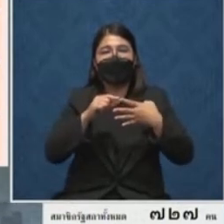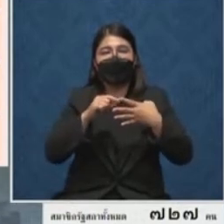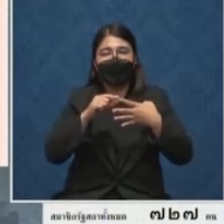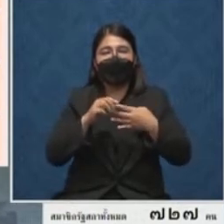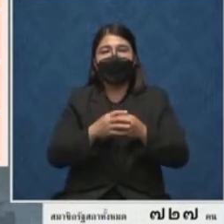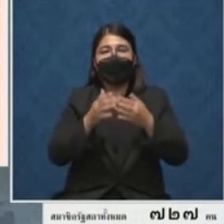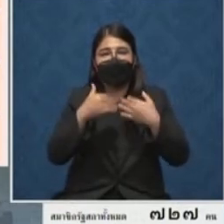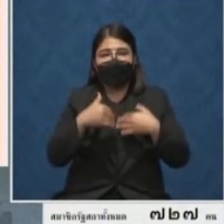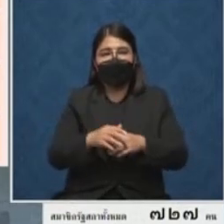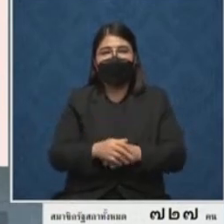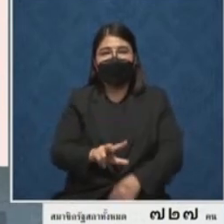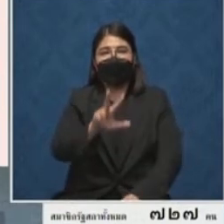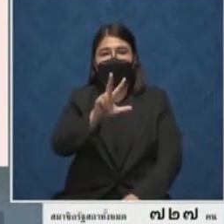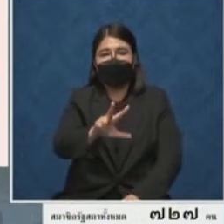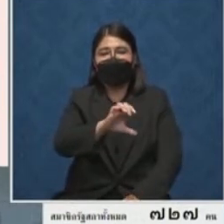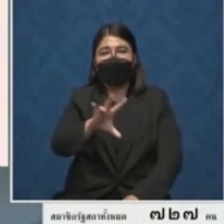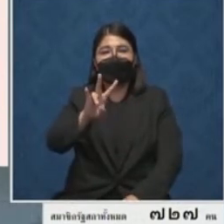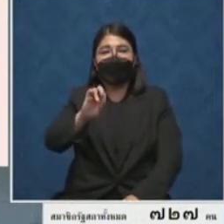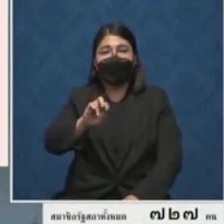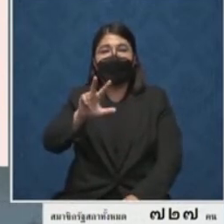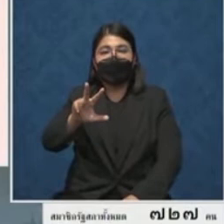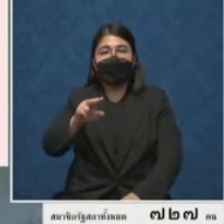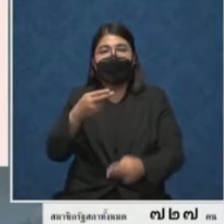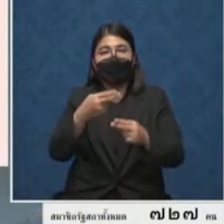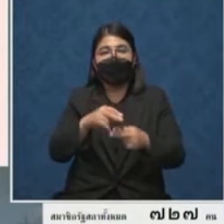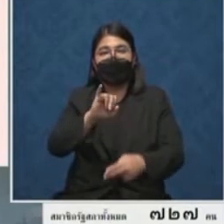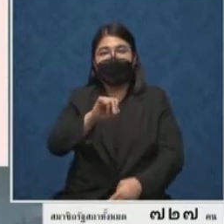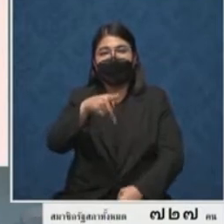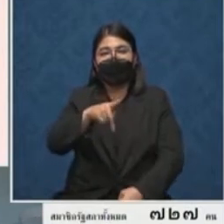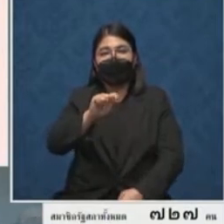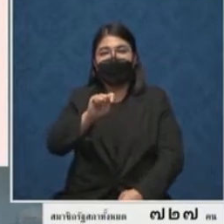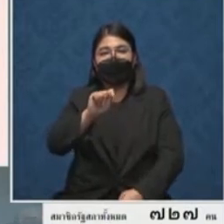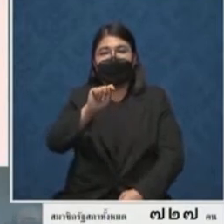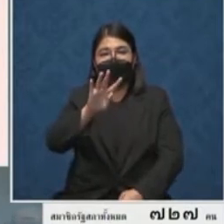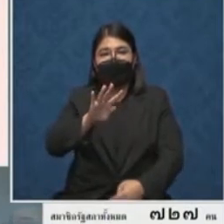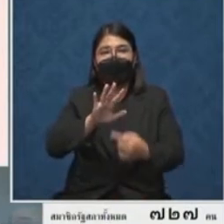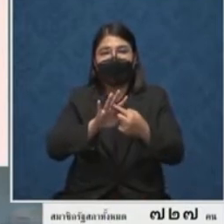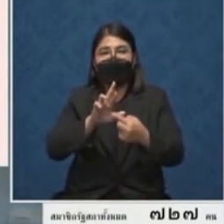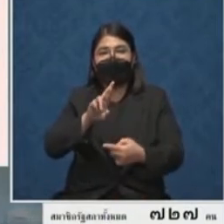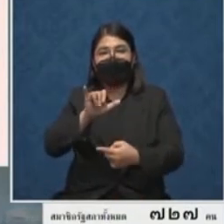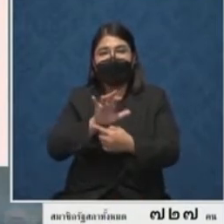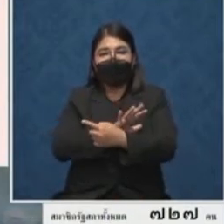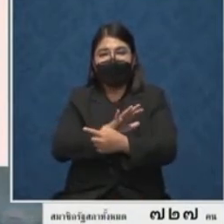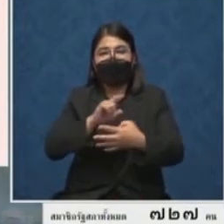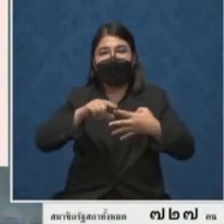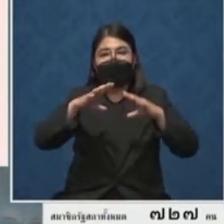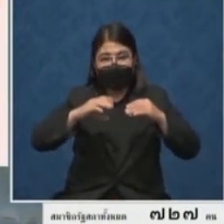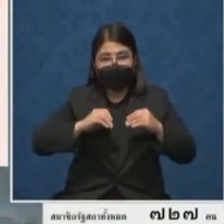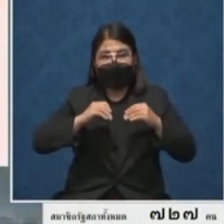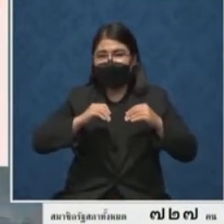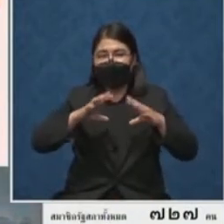373นายไพฑูรย์หลิมวัฒนา 1ไม่รับหลักการ2ไม่รับหลัก